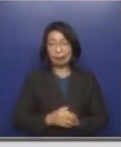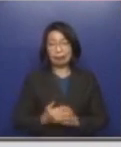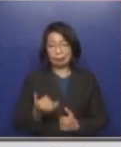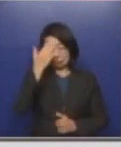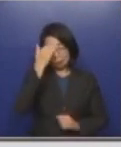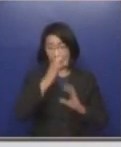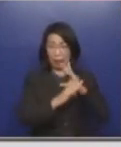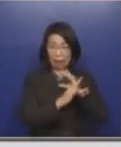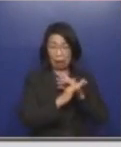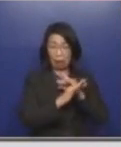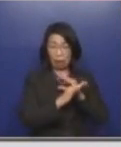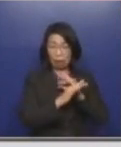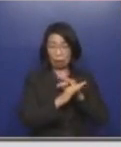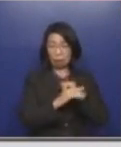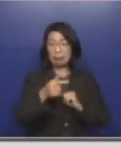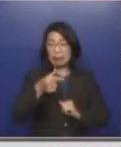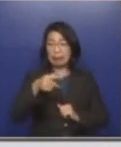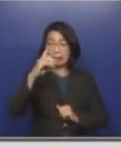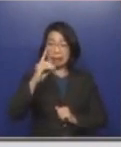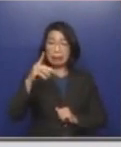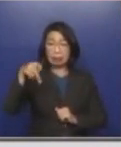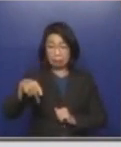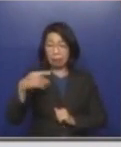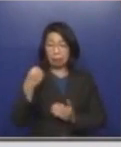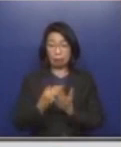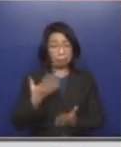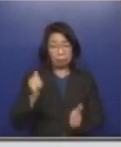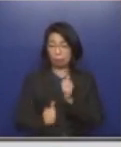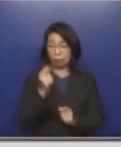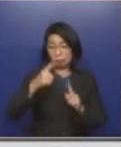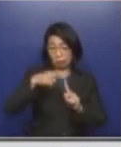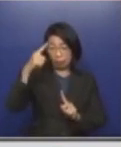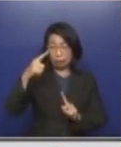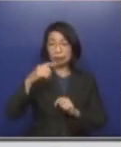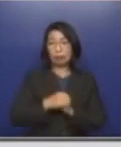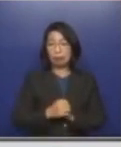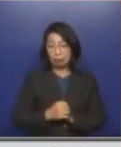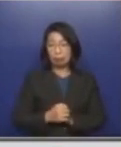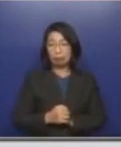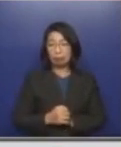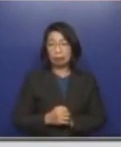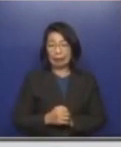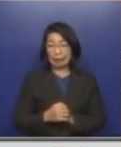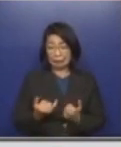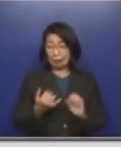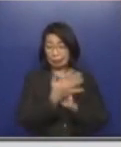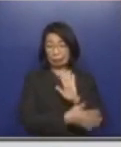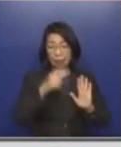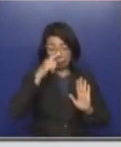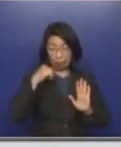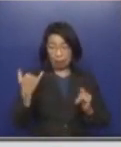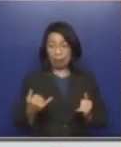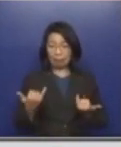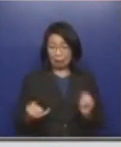GDP ต่อหัวต่อคนอันดับหนึ่งของประเทศไทยครับและเดี๋ยวนี้มันไม่ใช่จังหวัดระยองที่เดียวนะครับมันแพร่ระบาดไปถึง